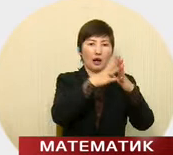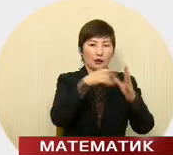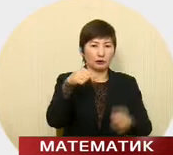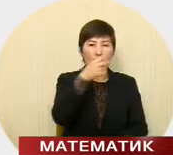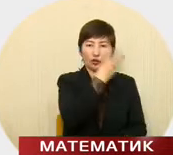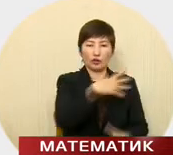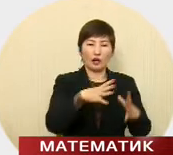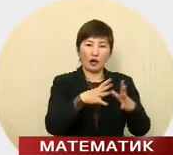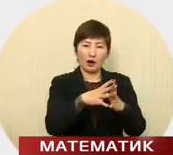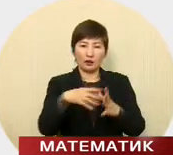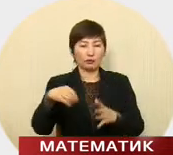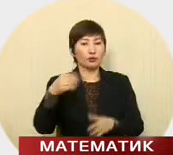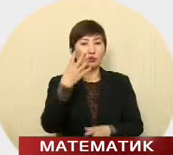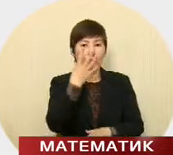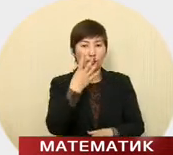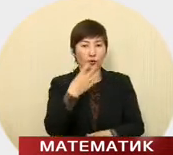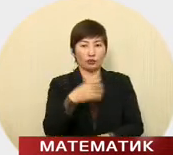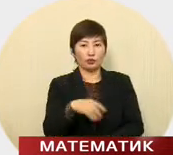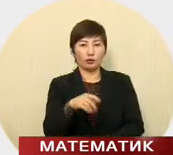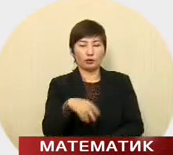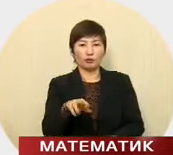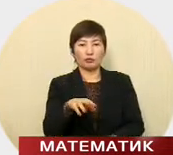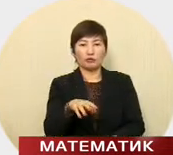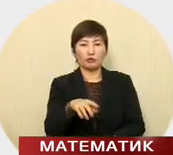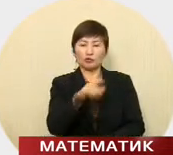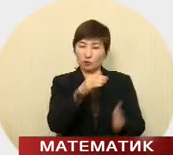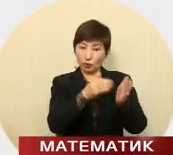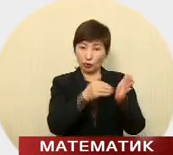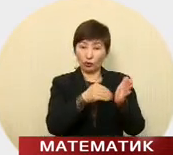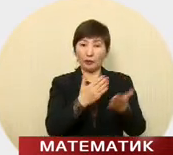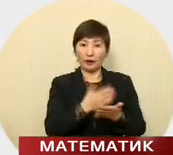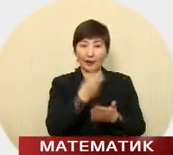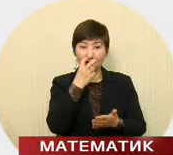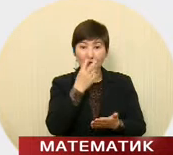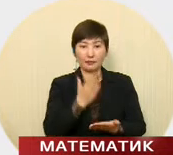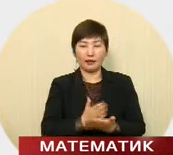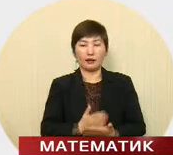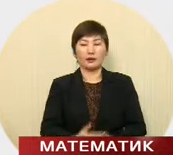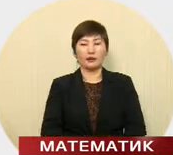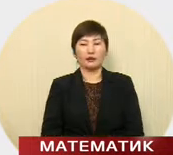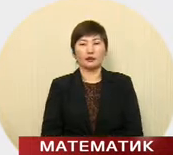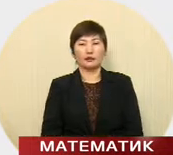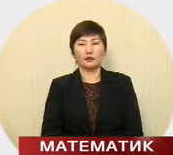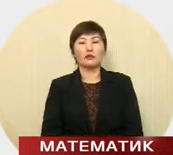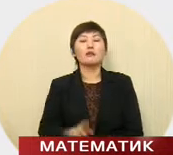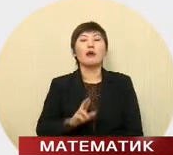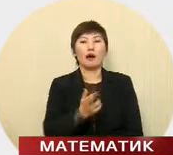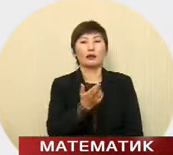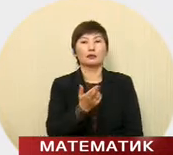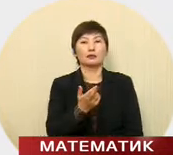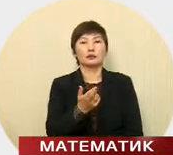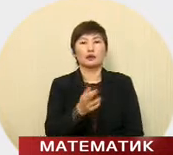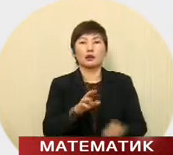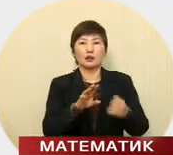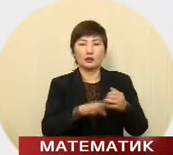гэсэн энгийн бутархаа дээр багшина. Бутархаг цааш нь гүйтд хураагаагүй орчихж байгаа хүүхдүүд та нар маань анзаарсан бах. За яагаад тэгэхээр багшина?